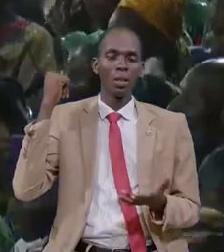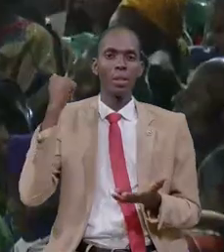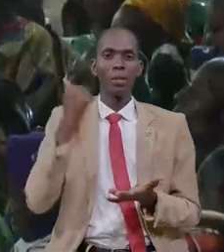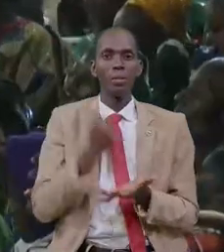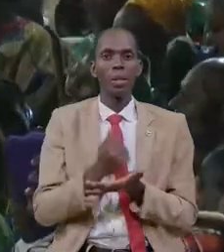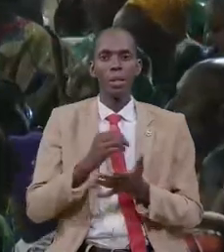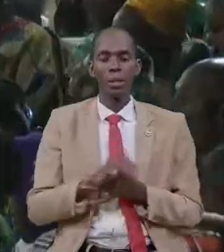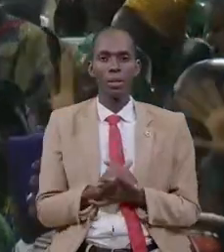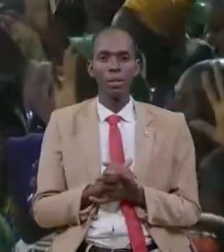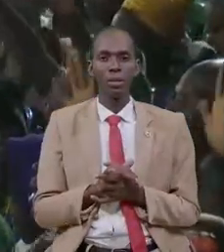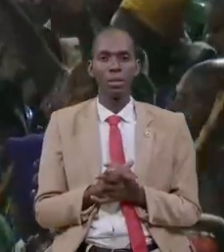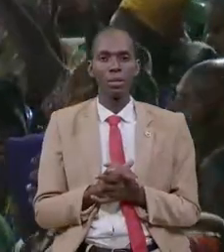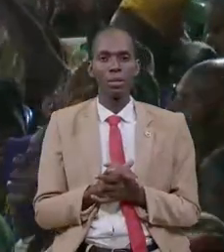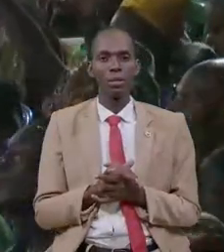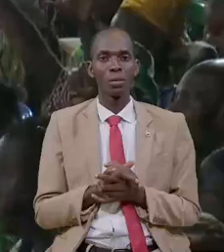Amen!